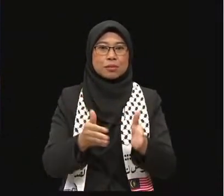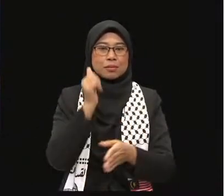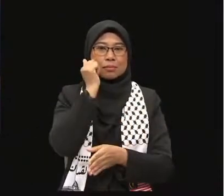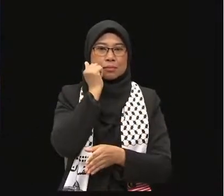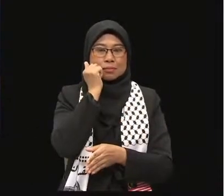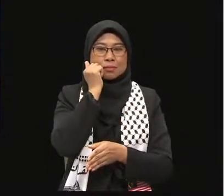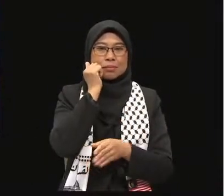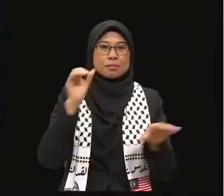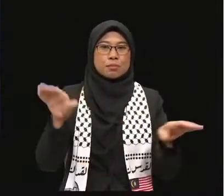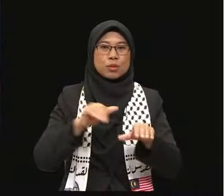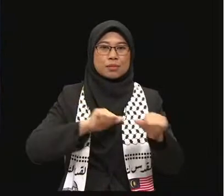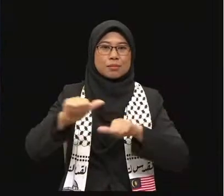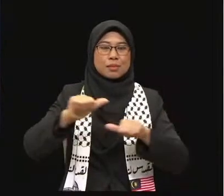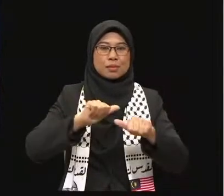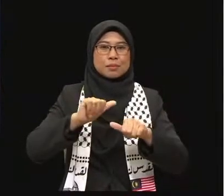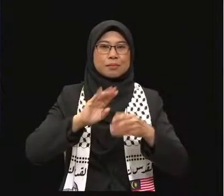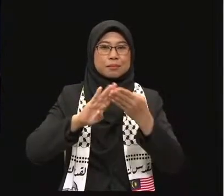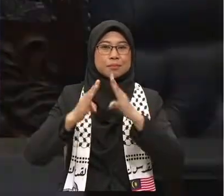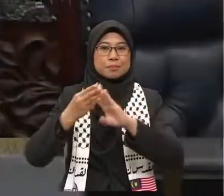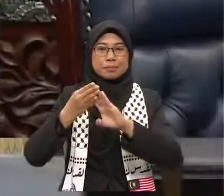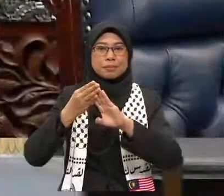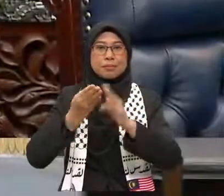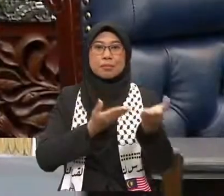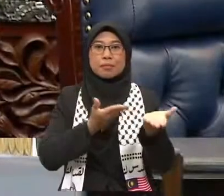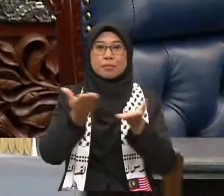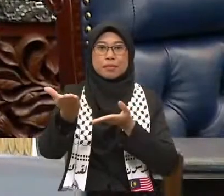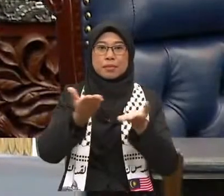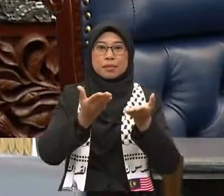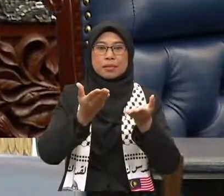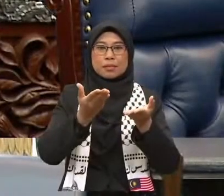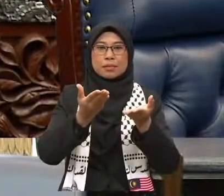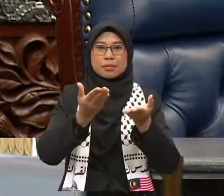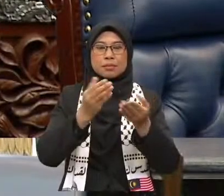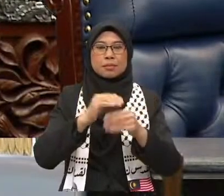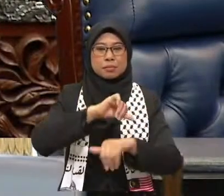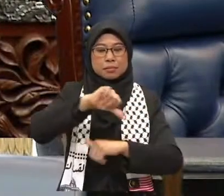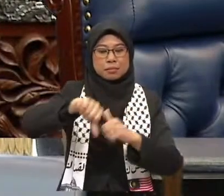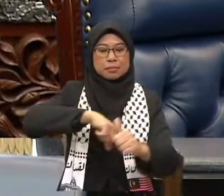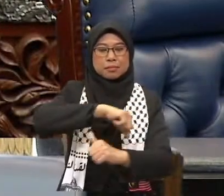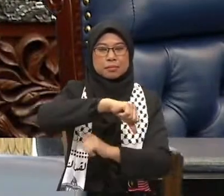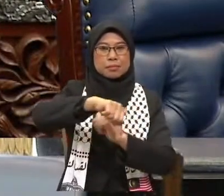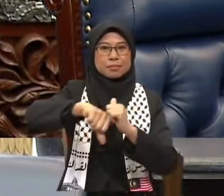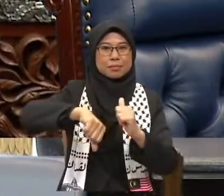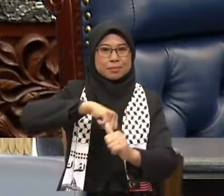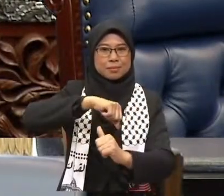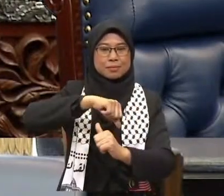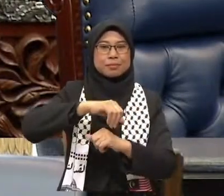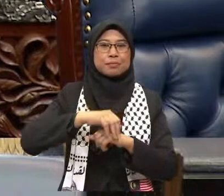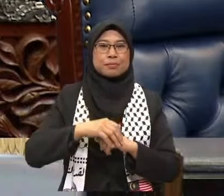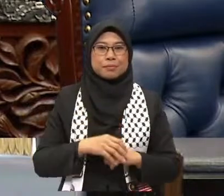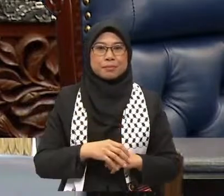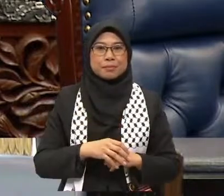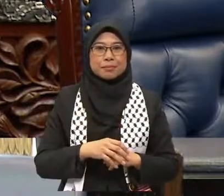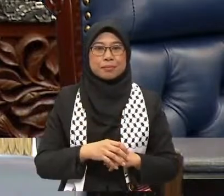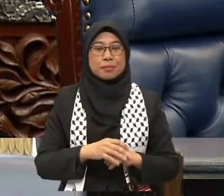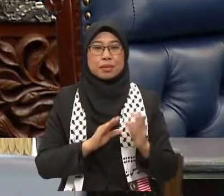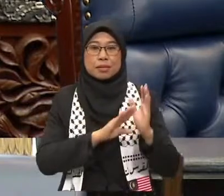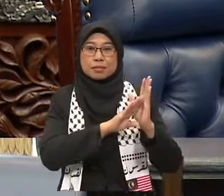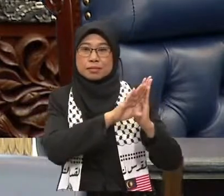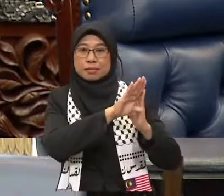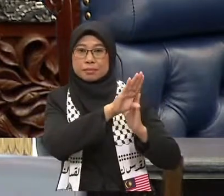komuniti Ia merupakan satu perkhidmatan bercorak penjangkauan sosial ataupun reaching out dengan izin dan